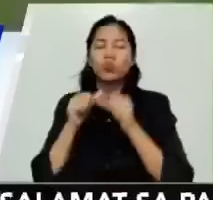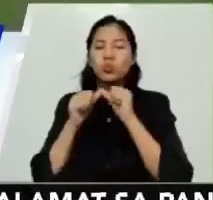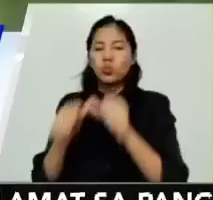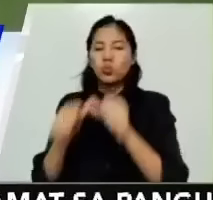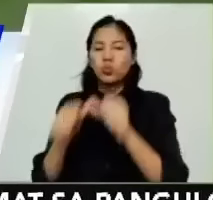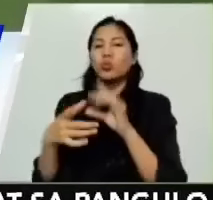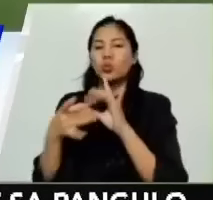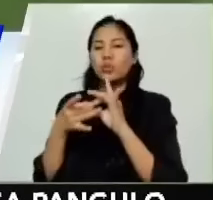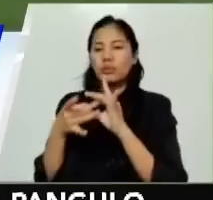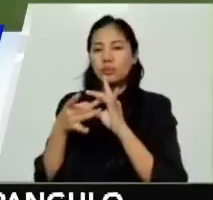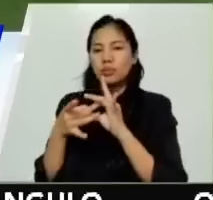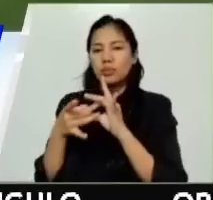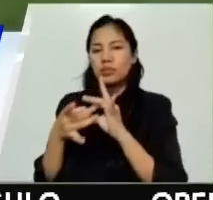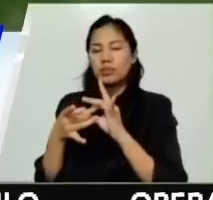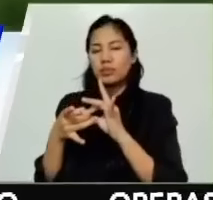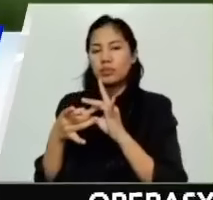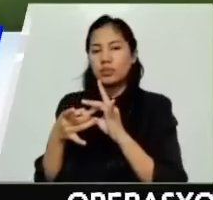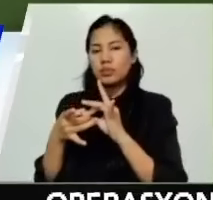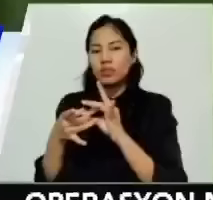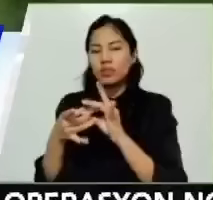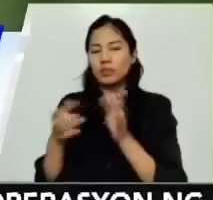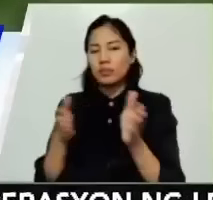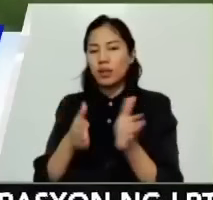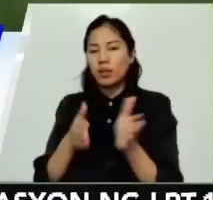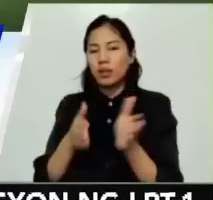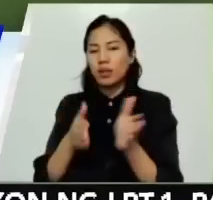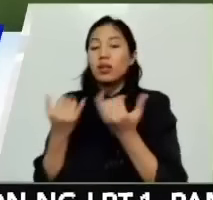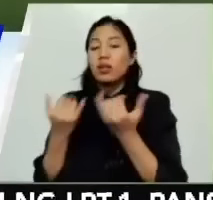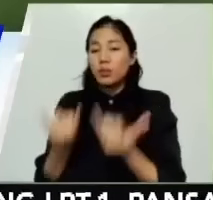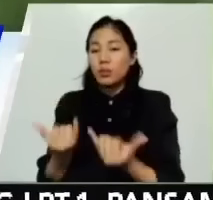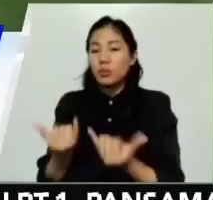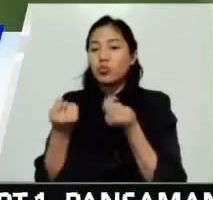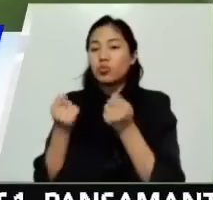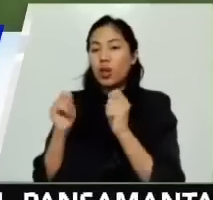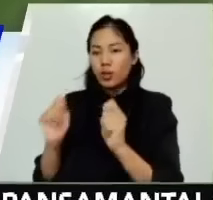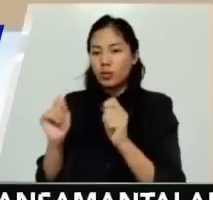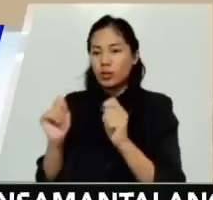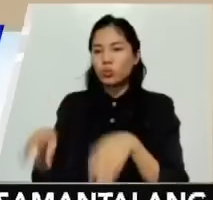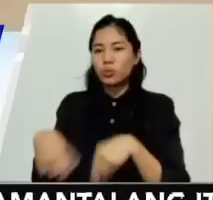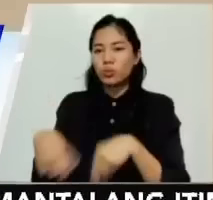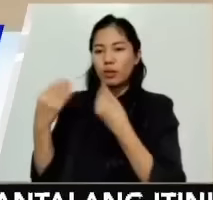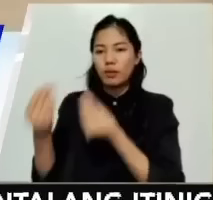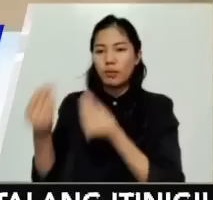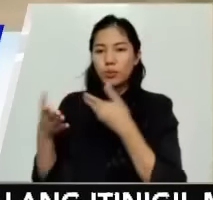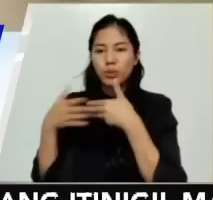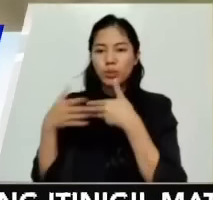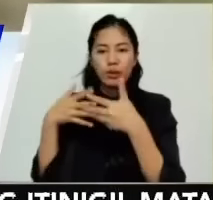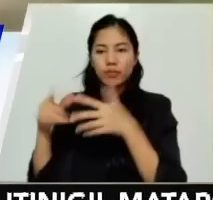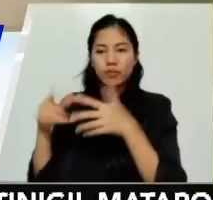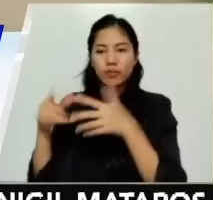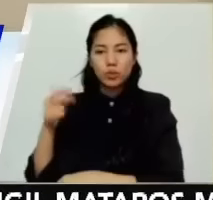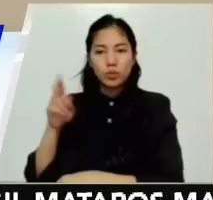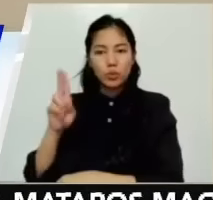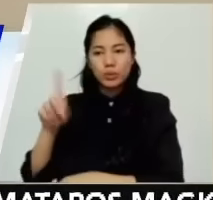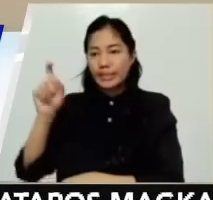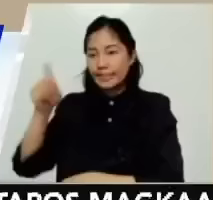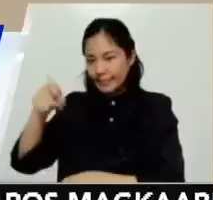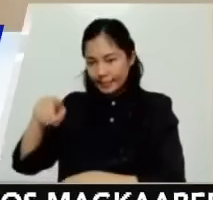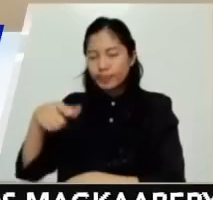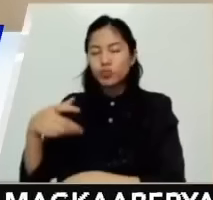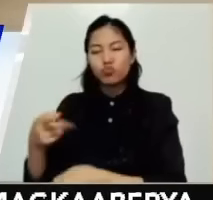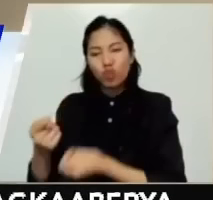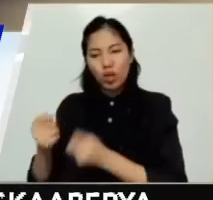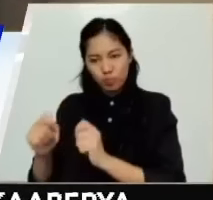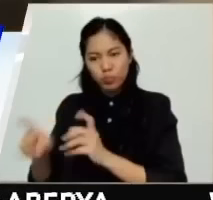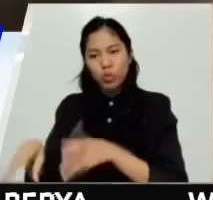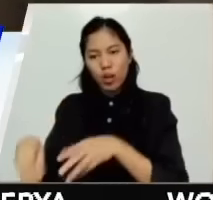At sa ngayon po naman, we try to provide po whatever the local governments need, ano, in addressing yung